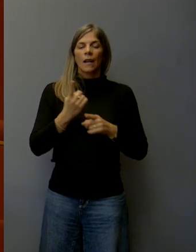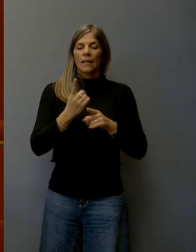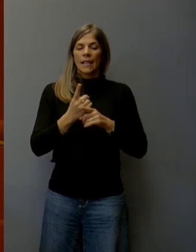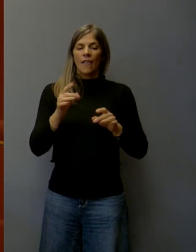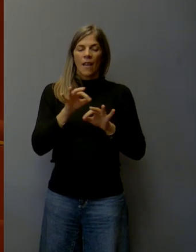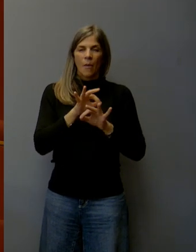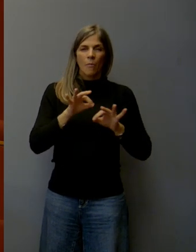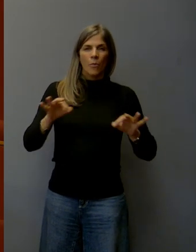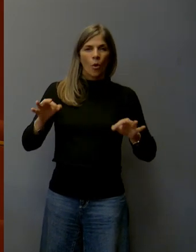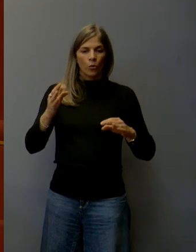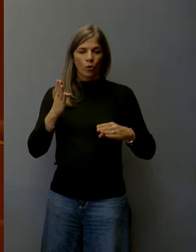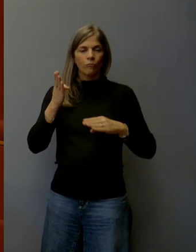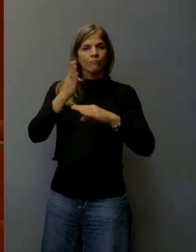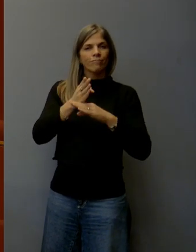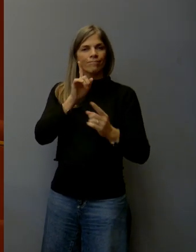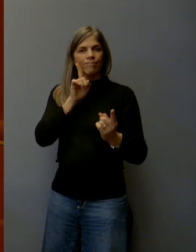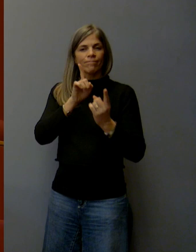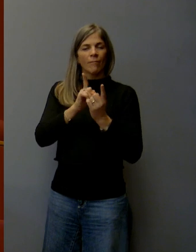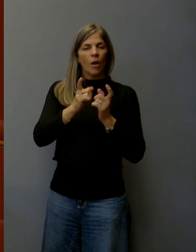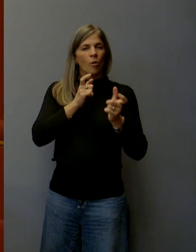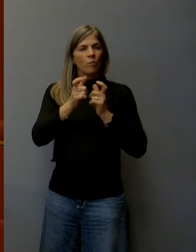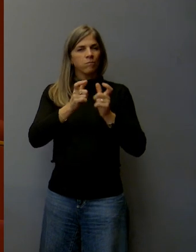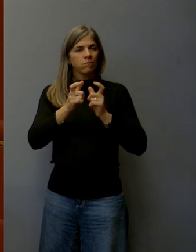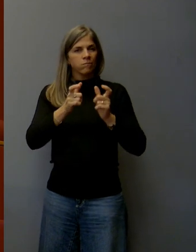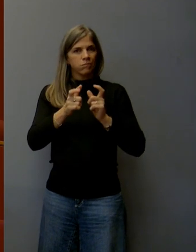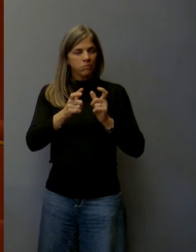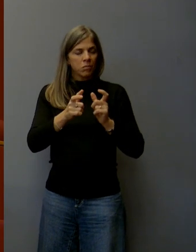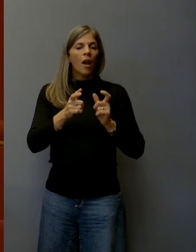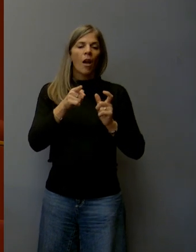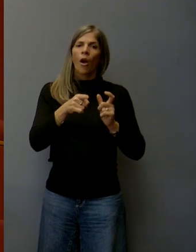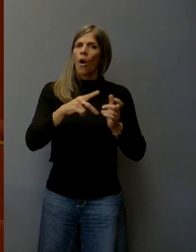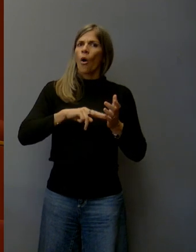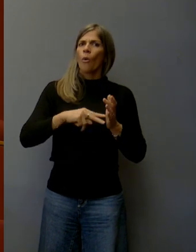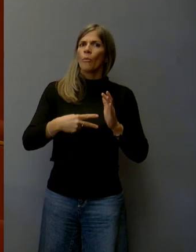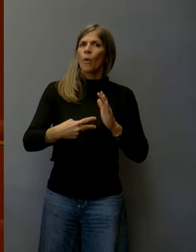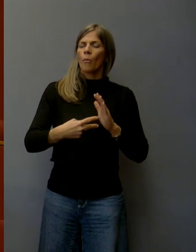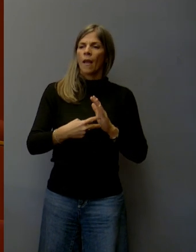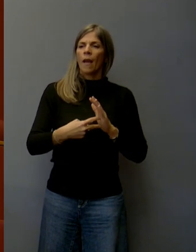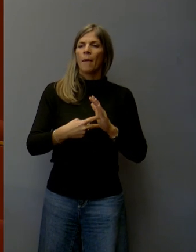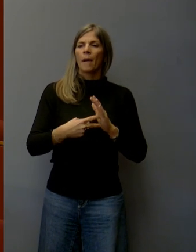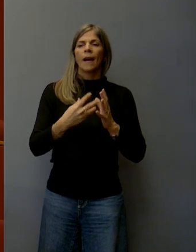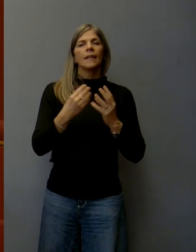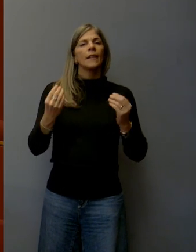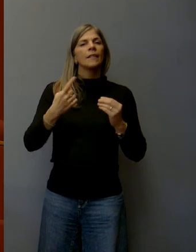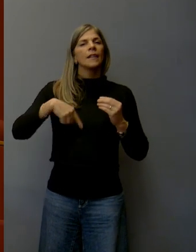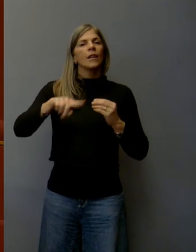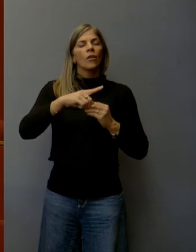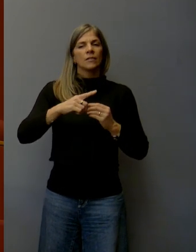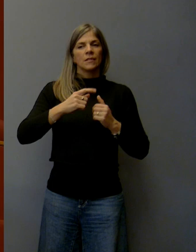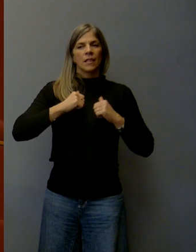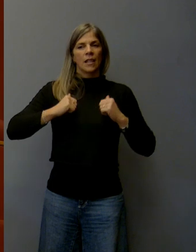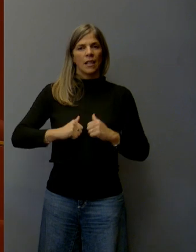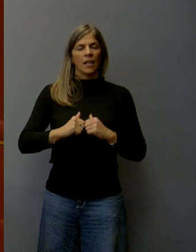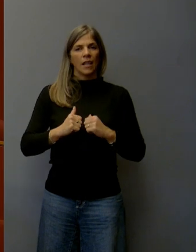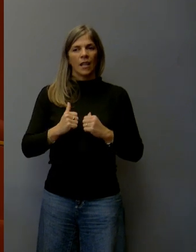l'interlocutore quando l'interlocutore si presenta e questo è un problema che i nostri concittadini ma molti non